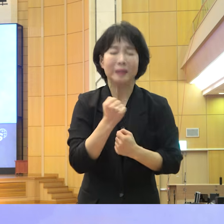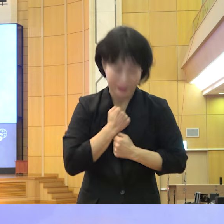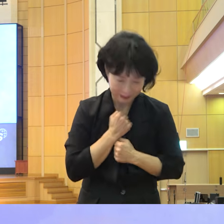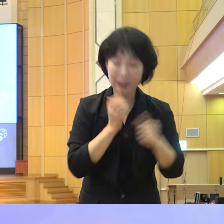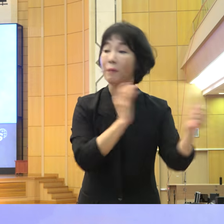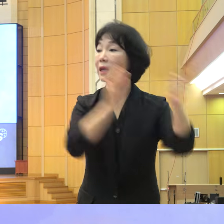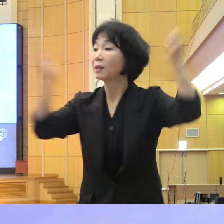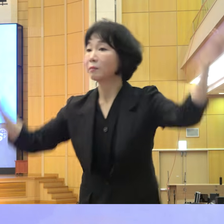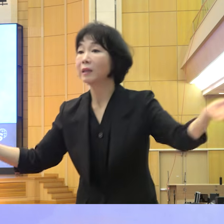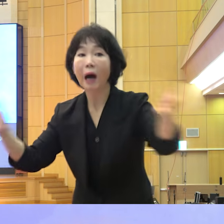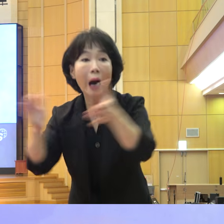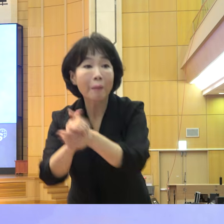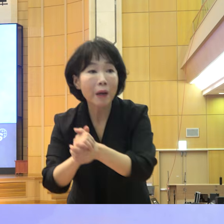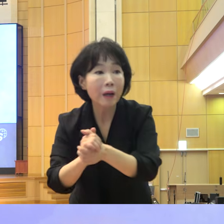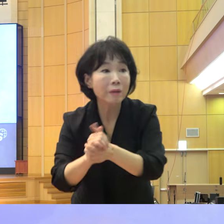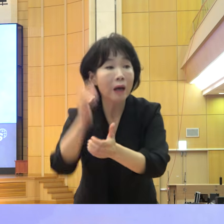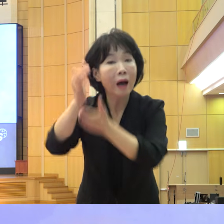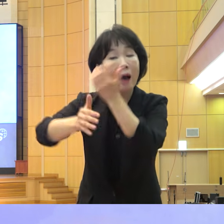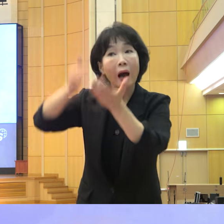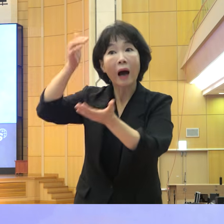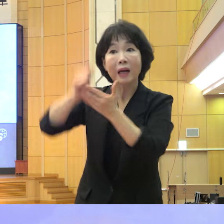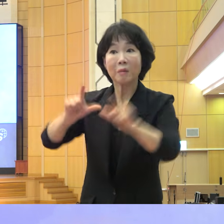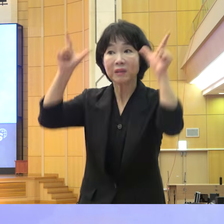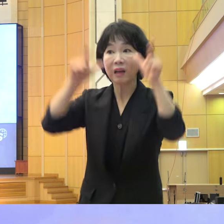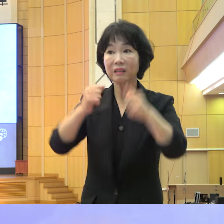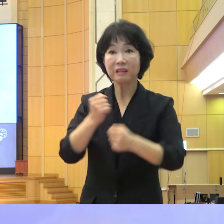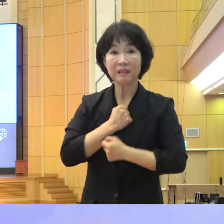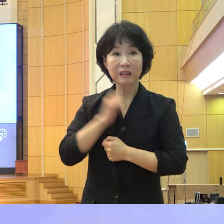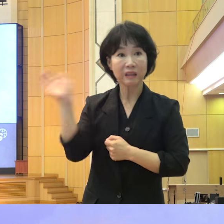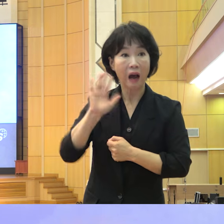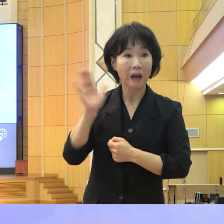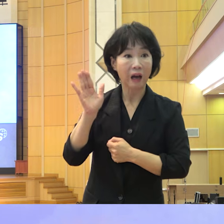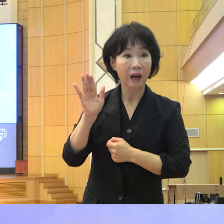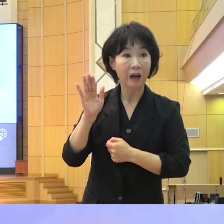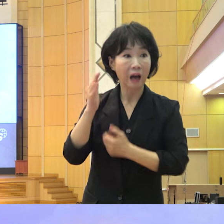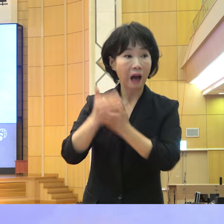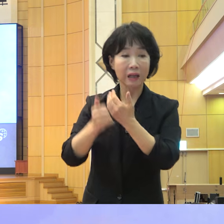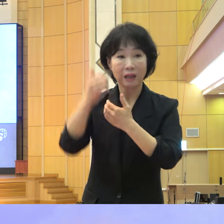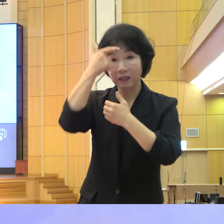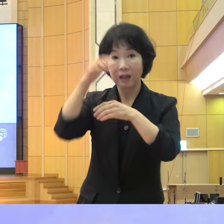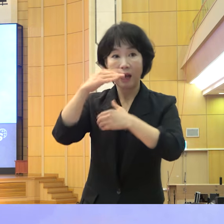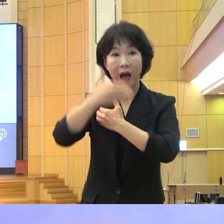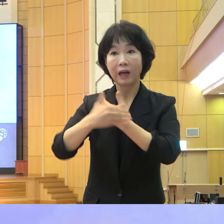이런 하나님의 날을요 안 지키는 걸 갖다 날도둑이라고 그러는 거예요.